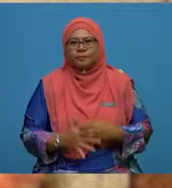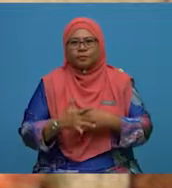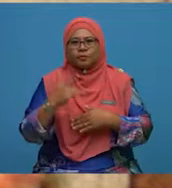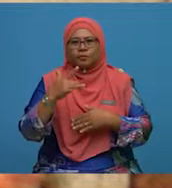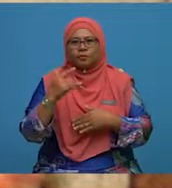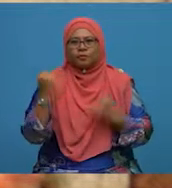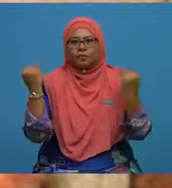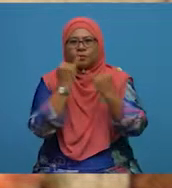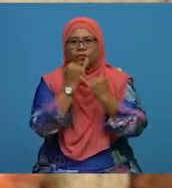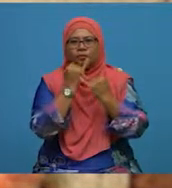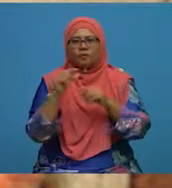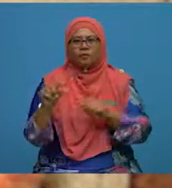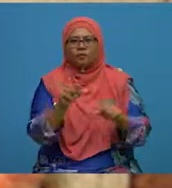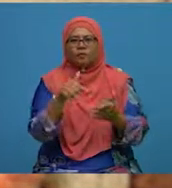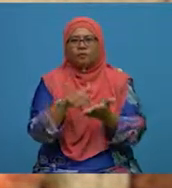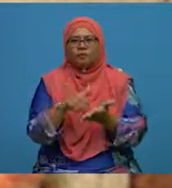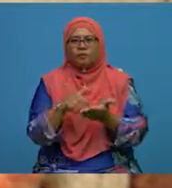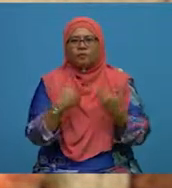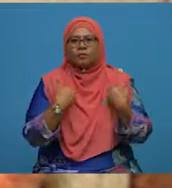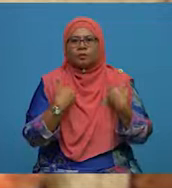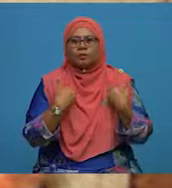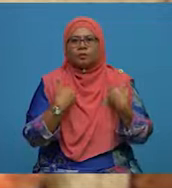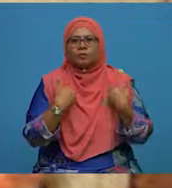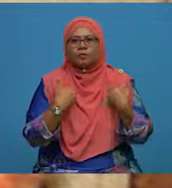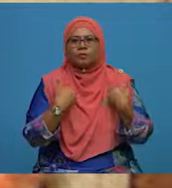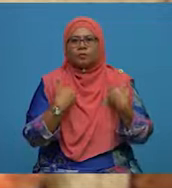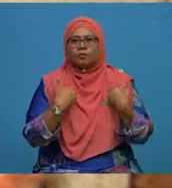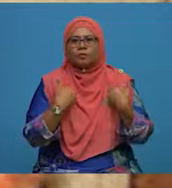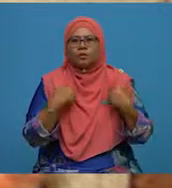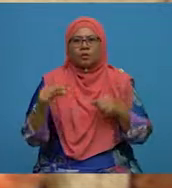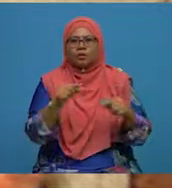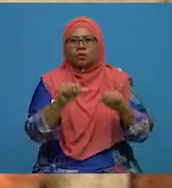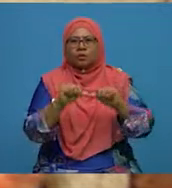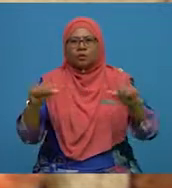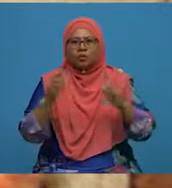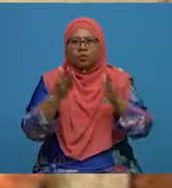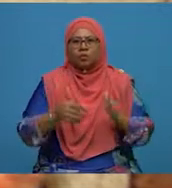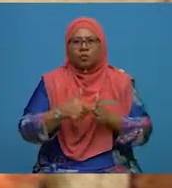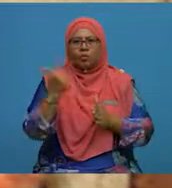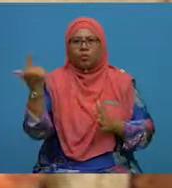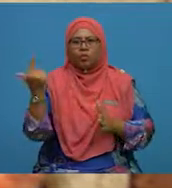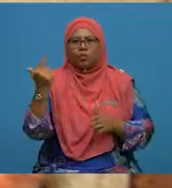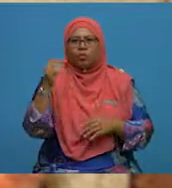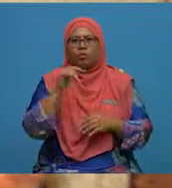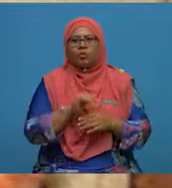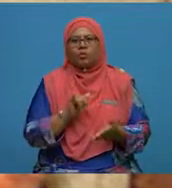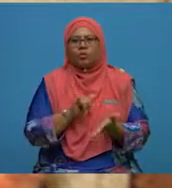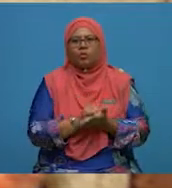Awal perjuangan, gerakan ini adalah sebuah gerakan anti-orang asing,